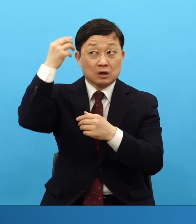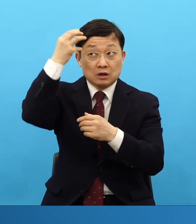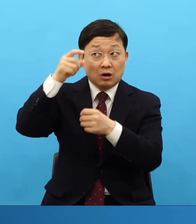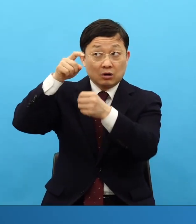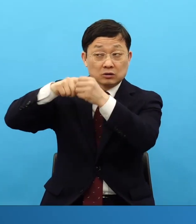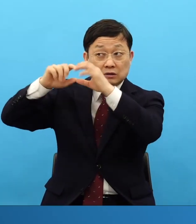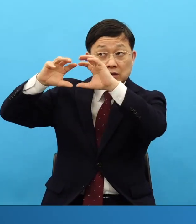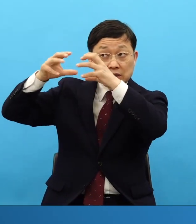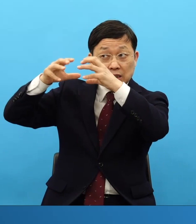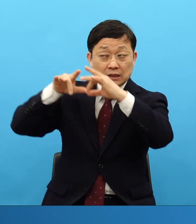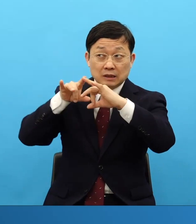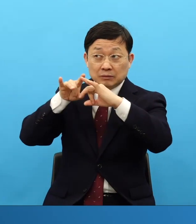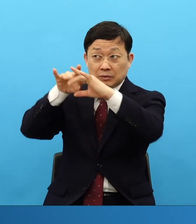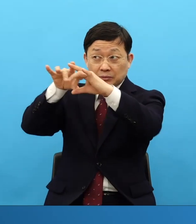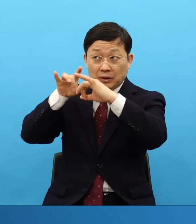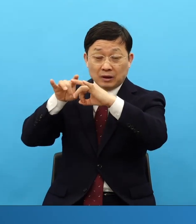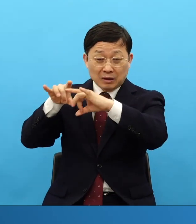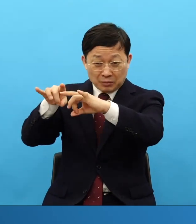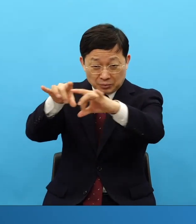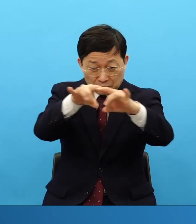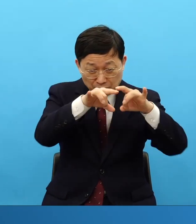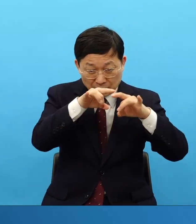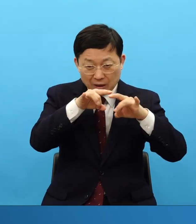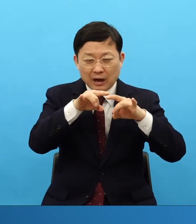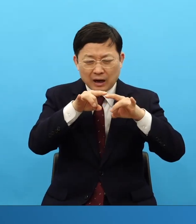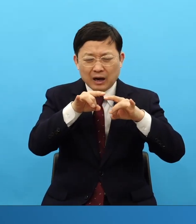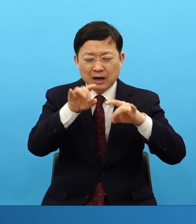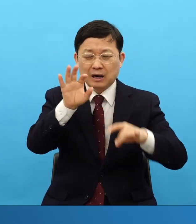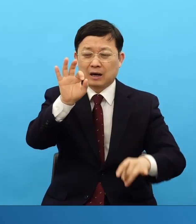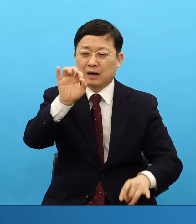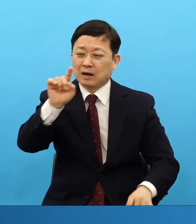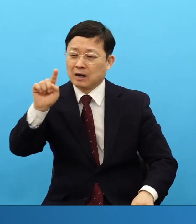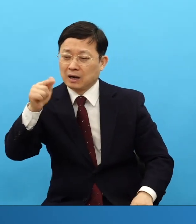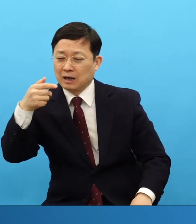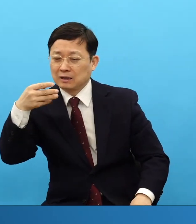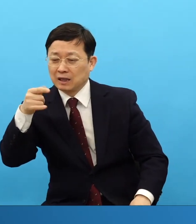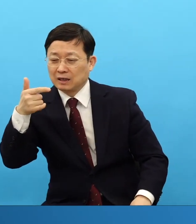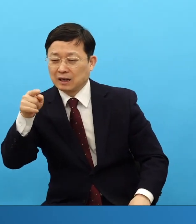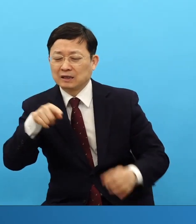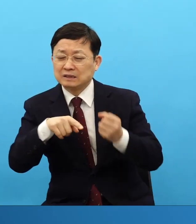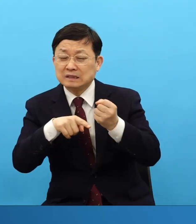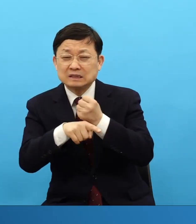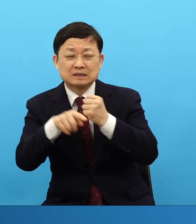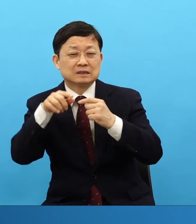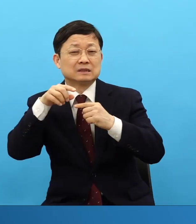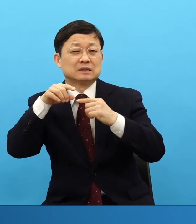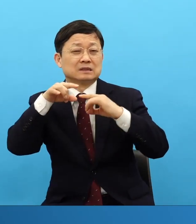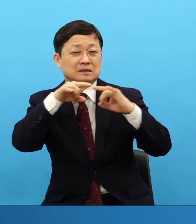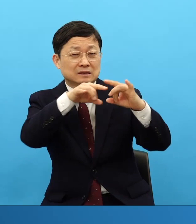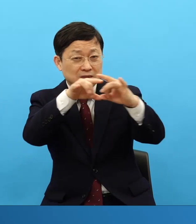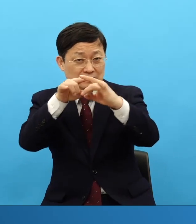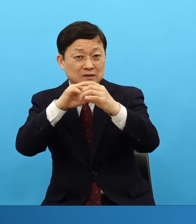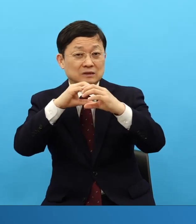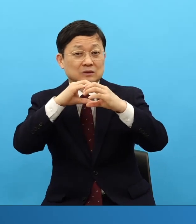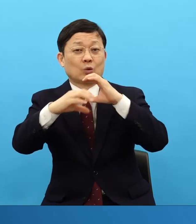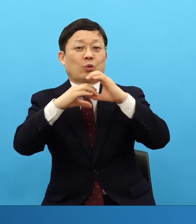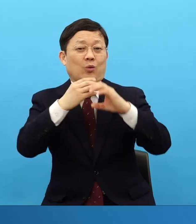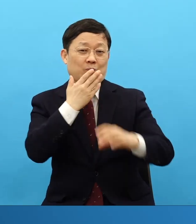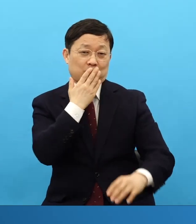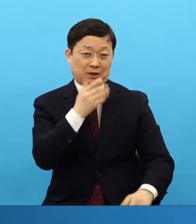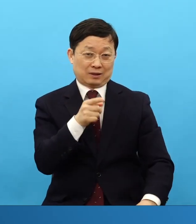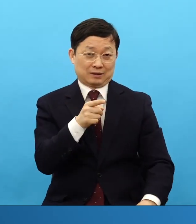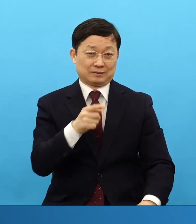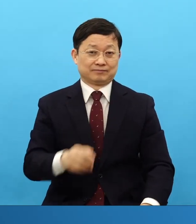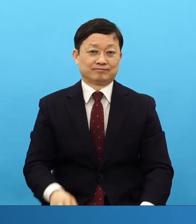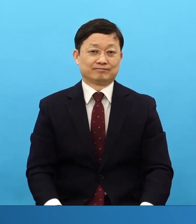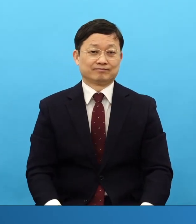마찬가지예요. 굉장히 그게 이제 그래서 안테나는 단어를 쓴 겁니다. And spiritually, it's the same. That's why I use the term antenna. 자,